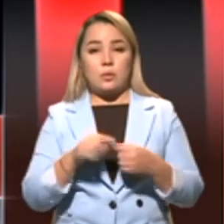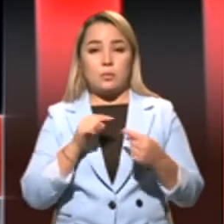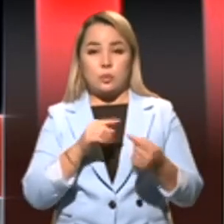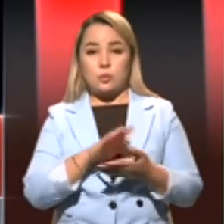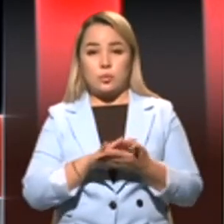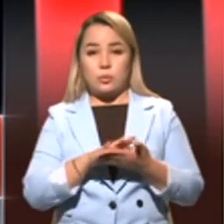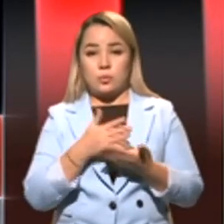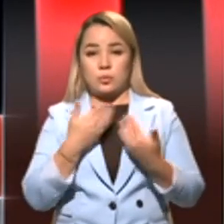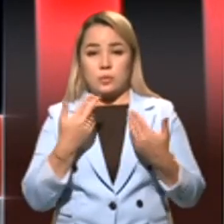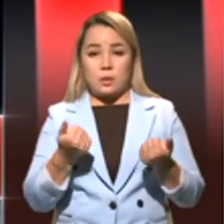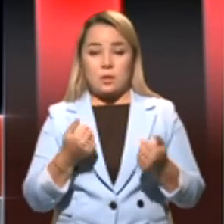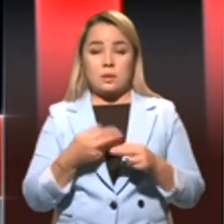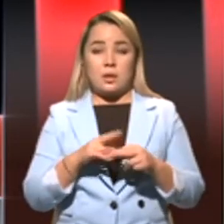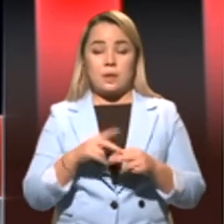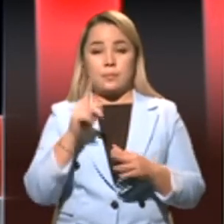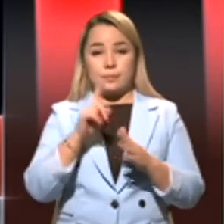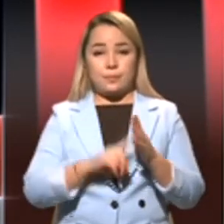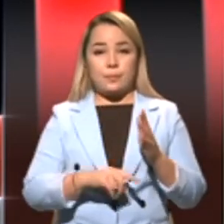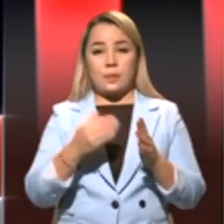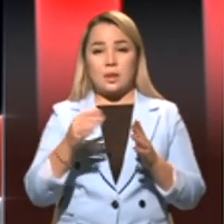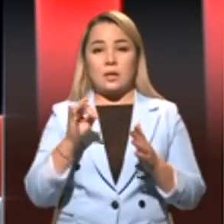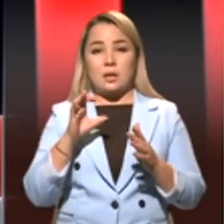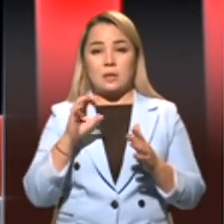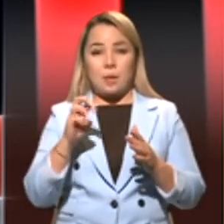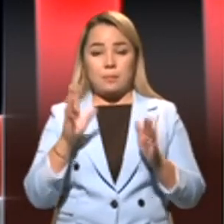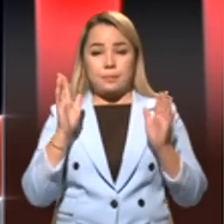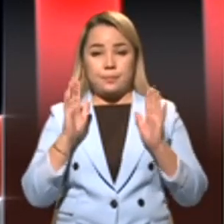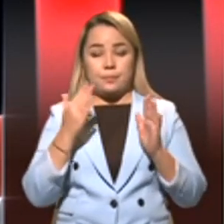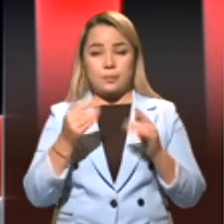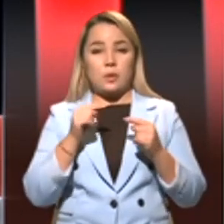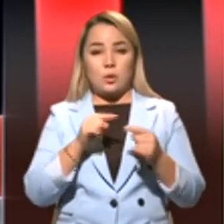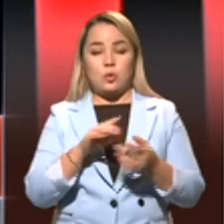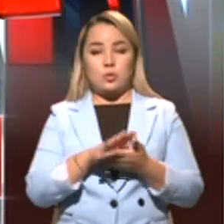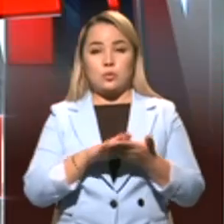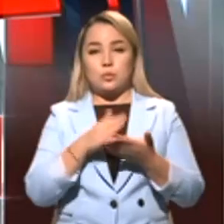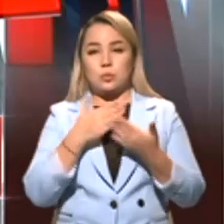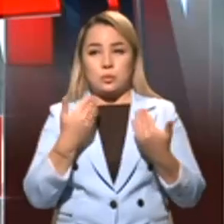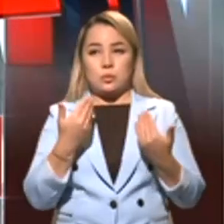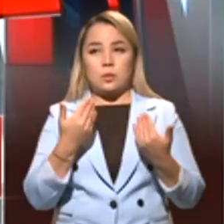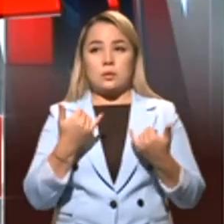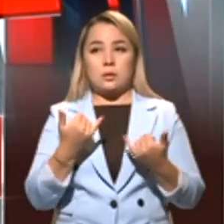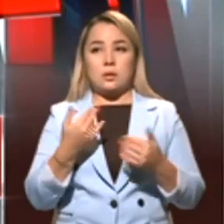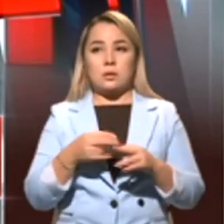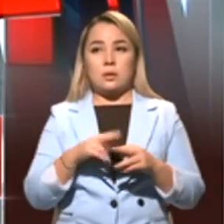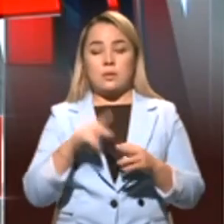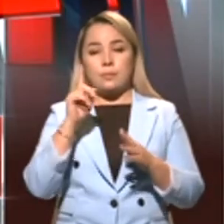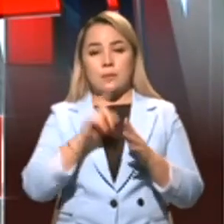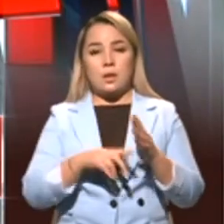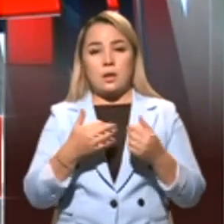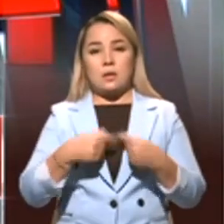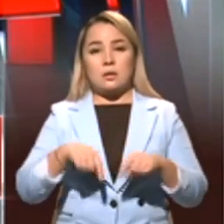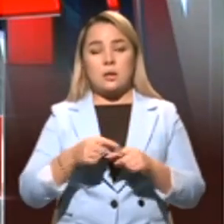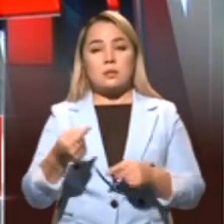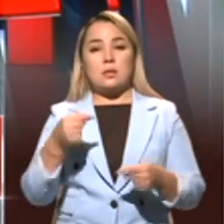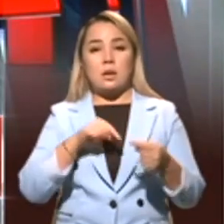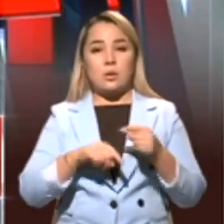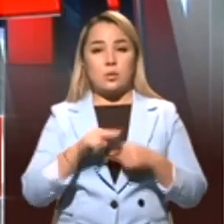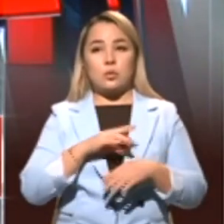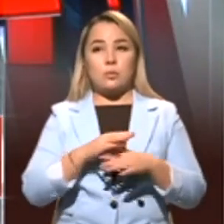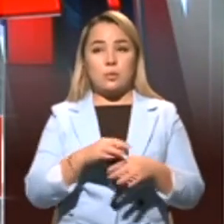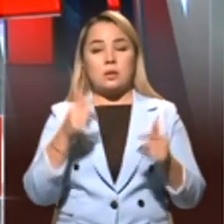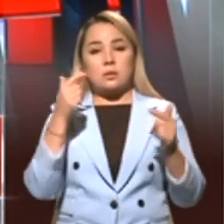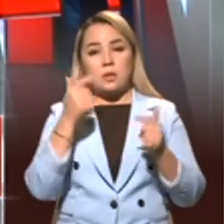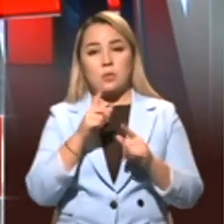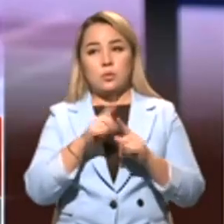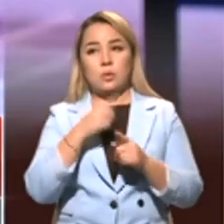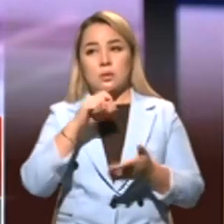пе? Діни диалог ислам дінінде негізі қайшы ұғым деп айта алмаймыз. Өйткені діндер арасында диалог, ол егер